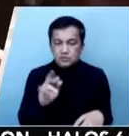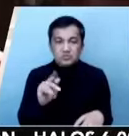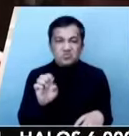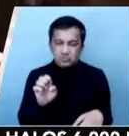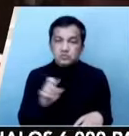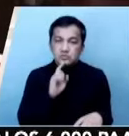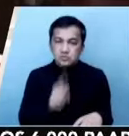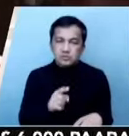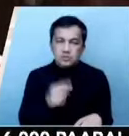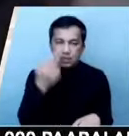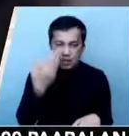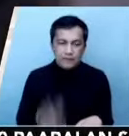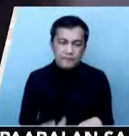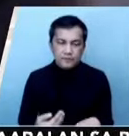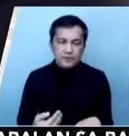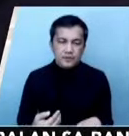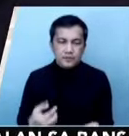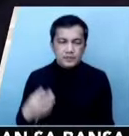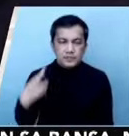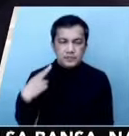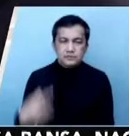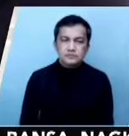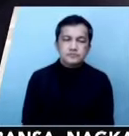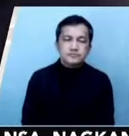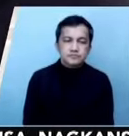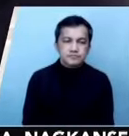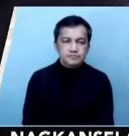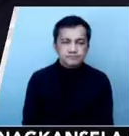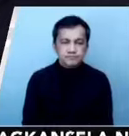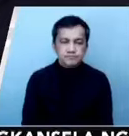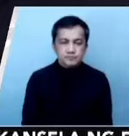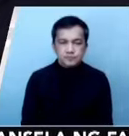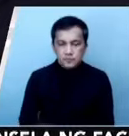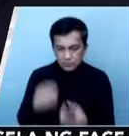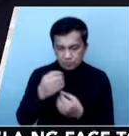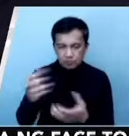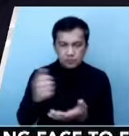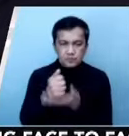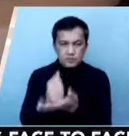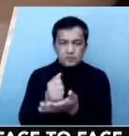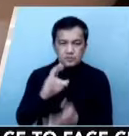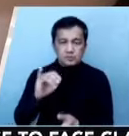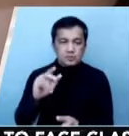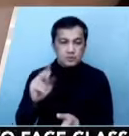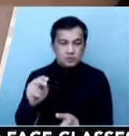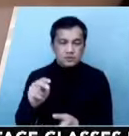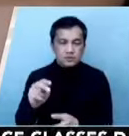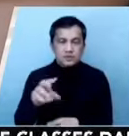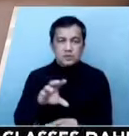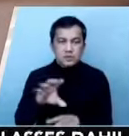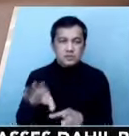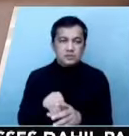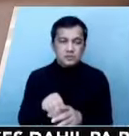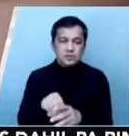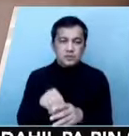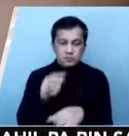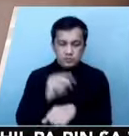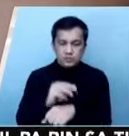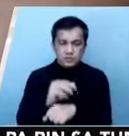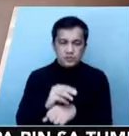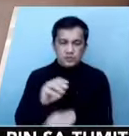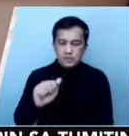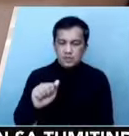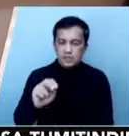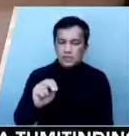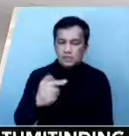half sa right. May mga nagpaabot na ng tulong kay Krian, kabilang ang munisipyo ng Angono.